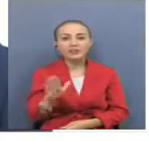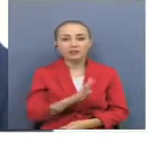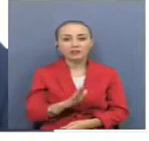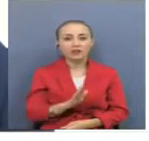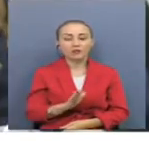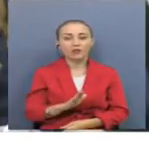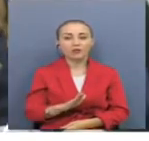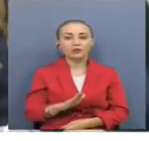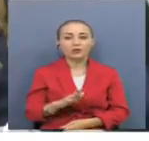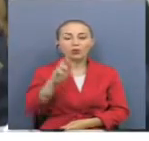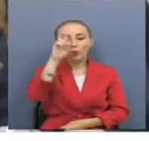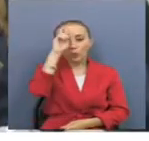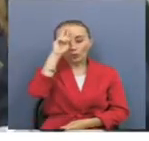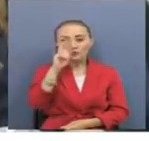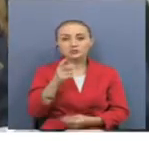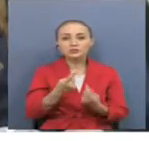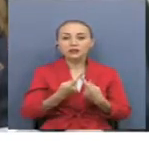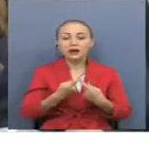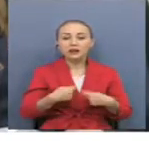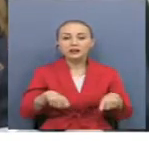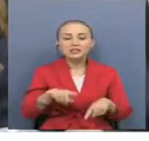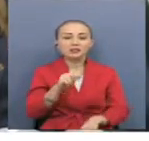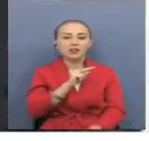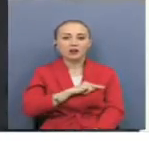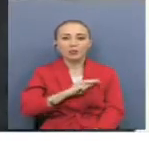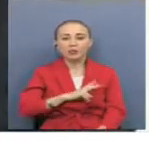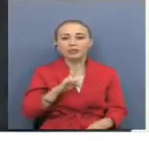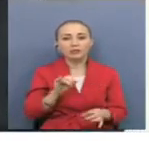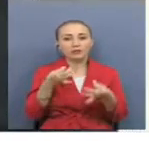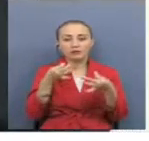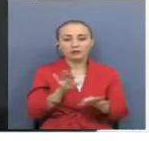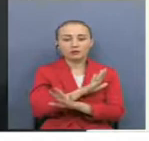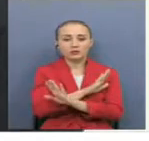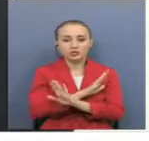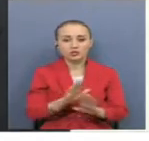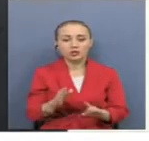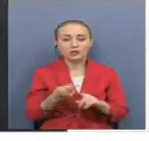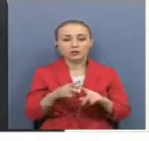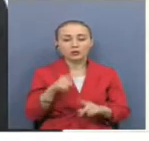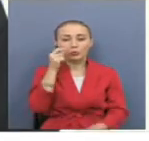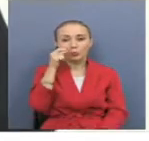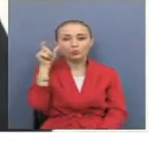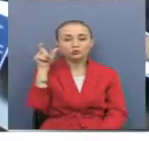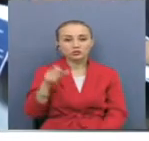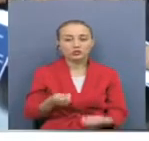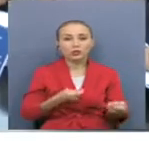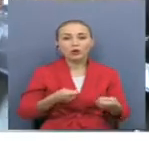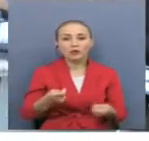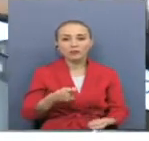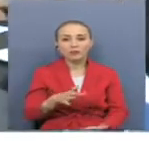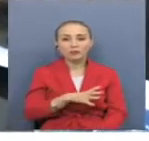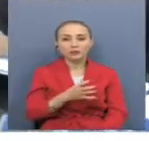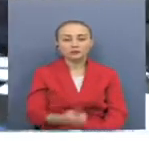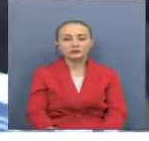Отырыс соңында әдеп жөніндегі кеңес мүшелері жауапты органдардың жергілікті басшылардың жұмысын қадағалау бағытындағы мәселелерге тоқталып, тиісті ұсыныстар